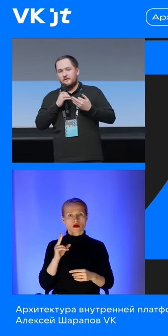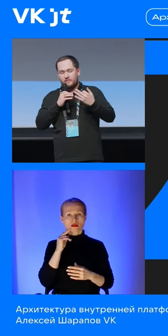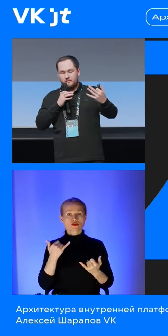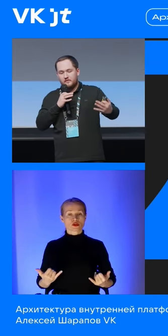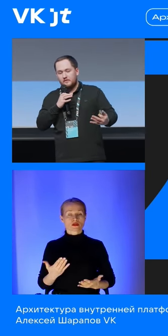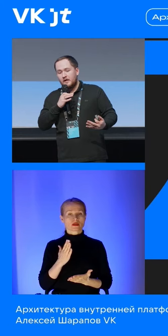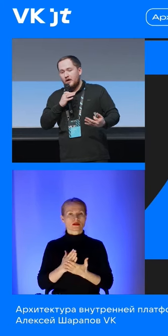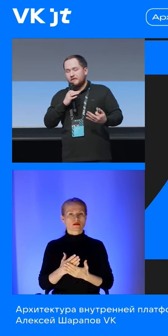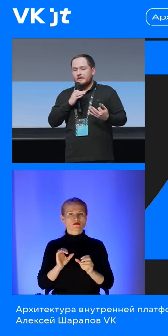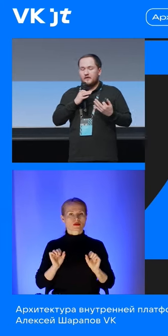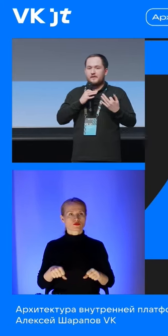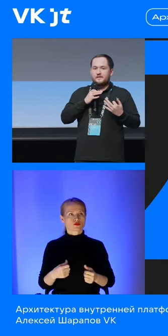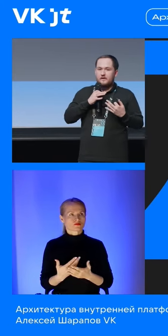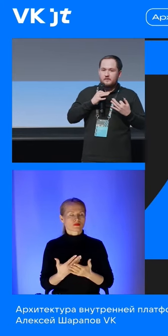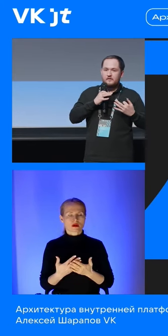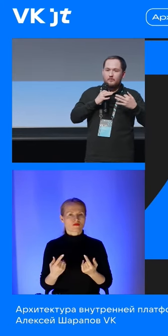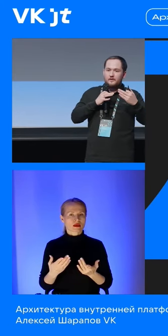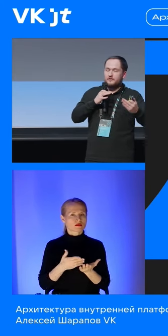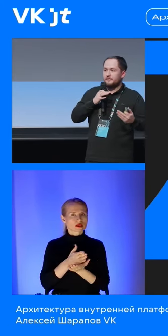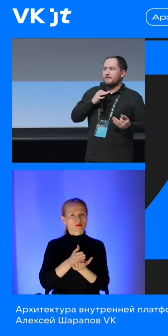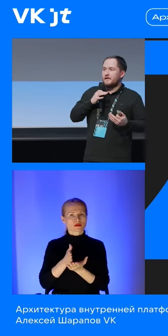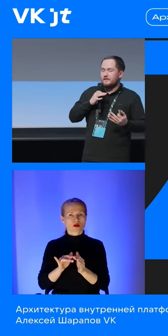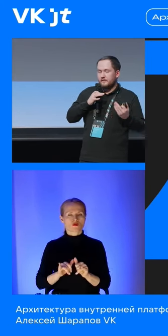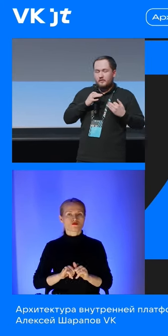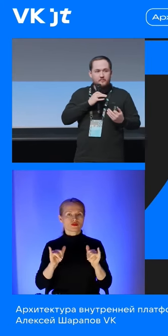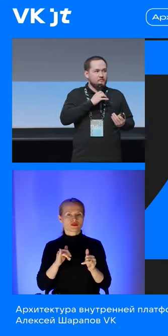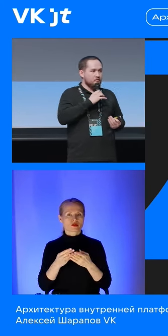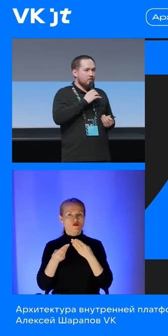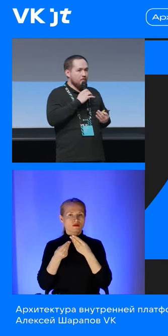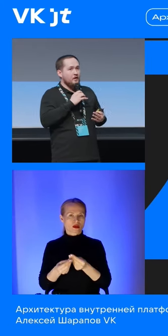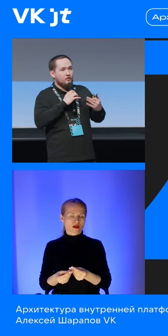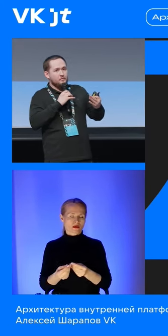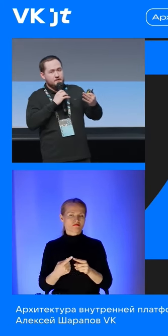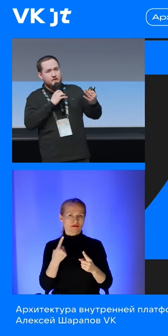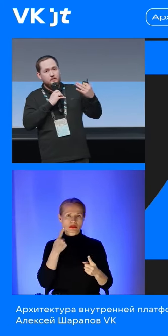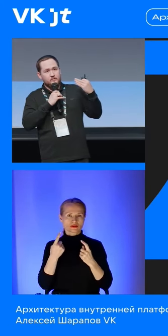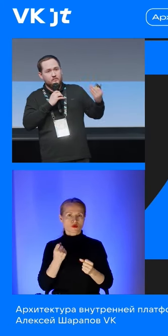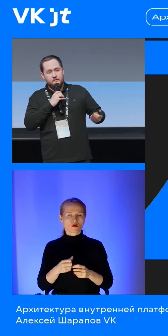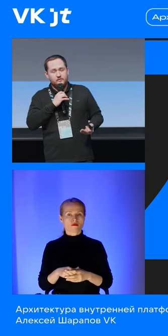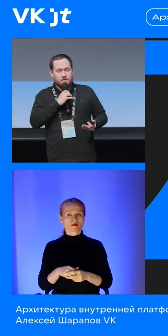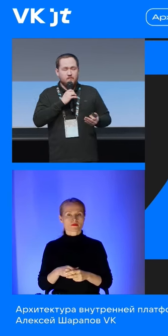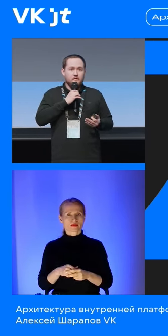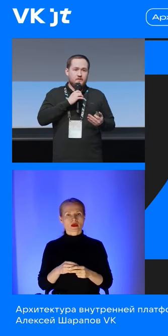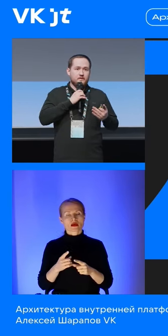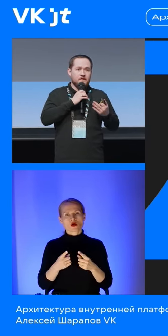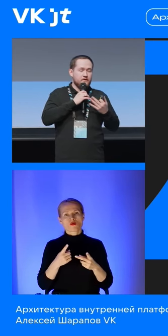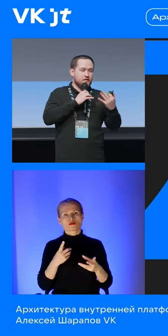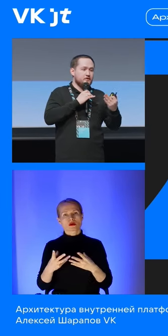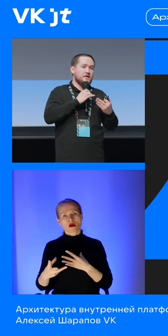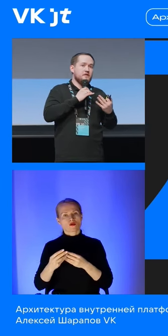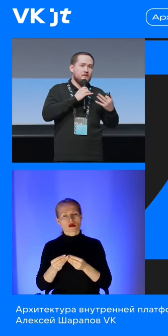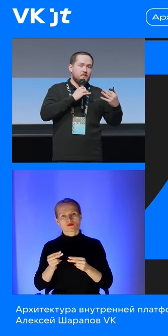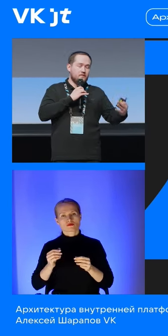возможность там в каких-то областях увеличить своё влияние это прям Здорово области Я имею в виду Open Source какое-то